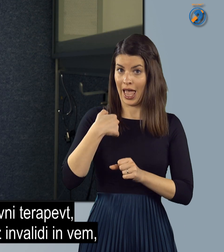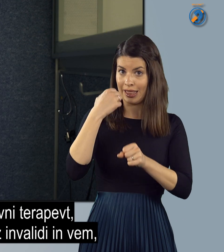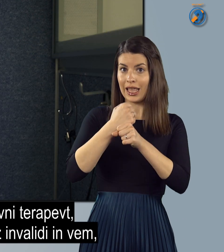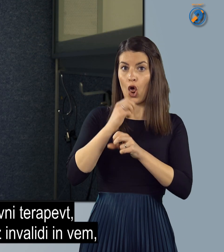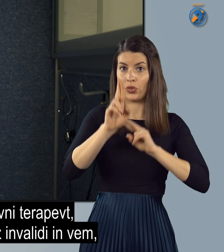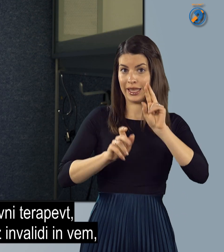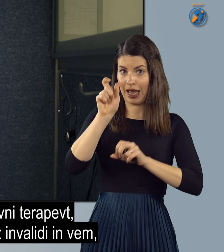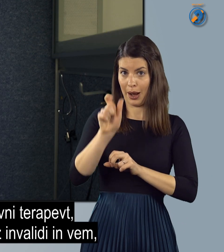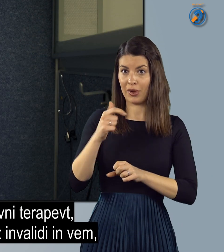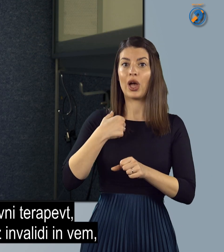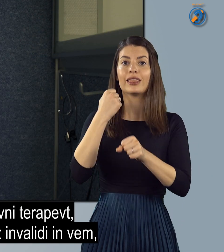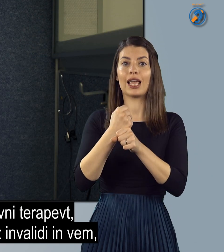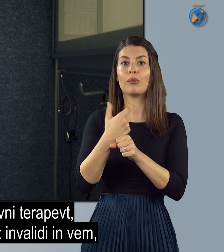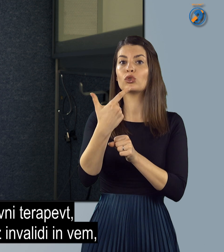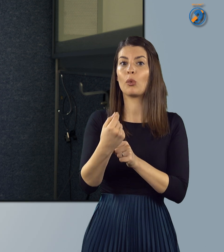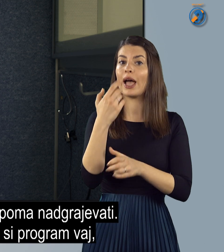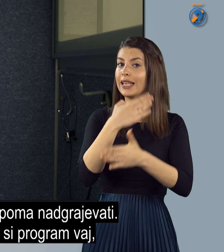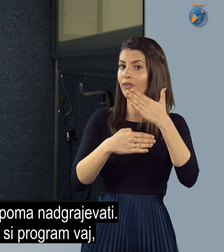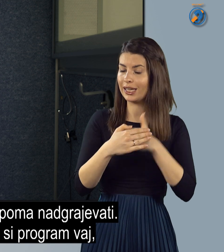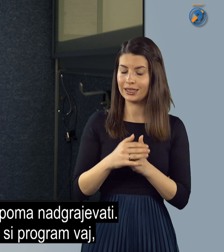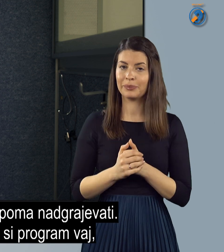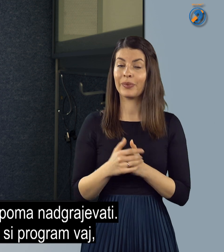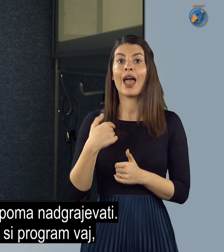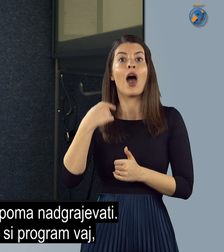delovni terapevt, ukvarjam se z invalidi, vem, da je treba to